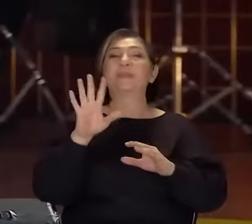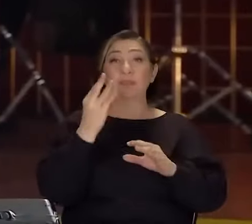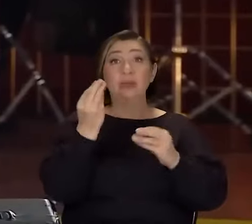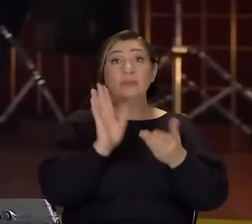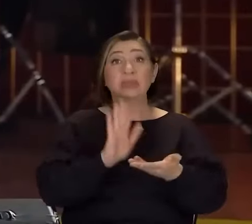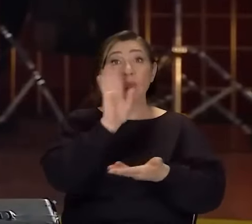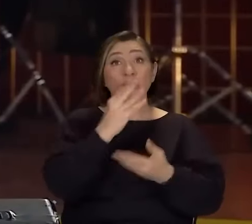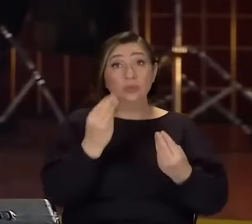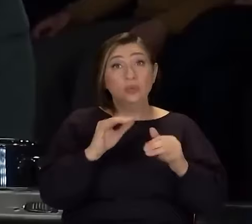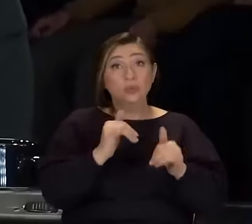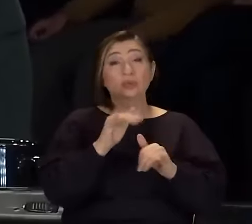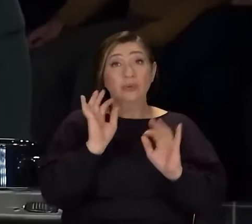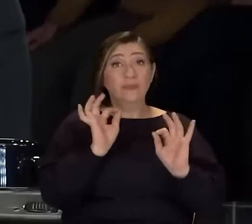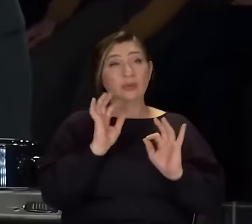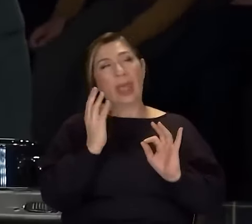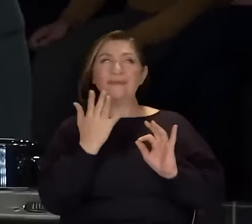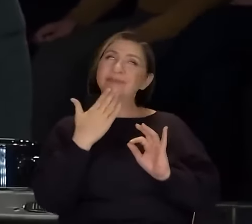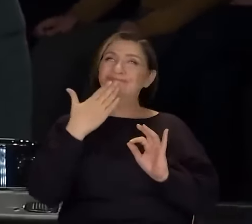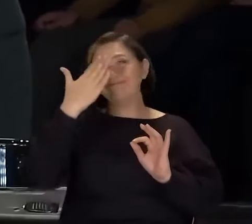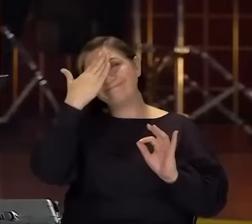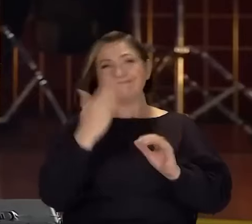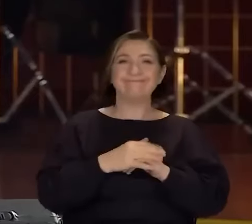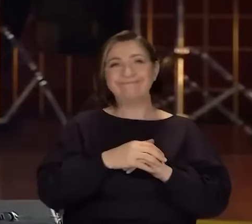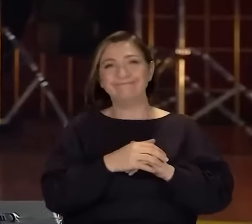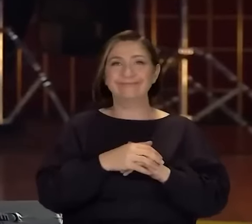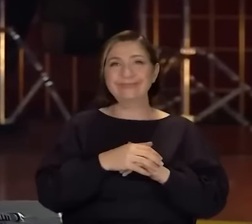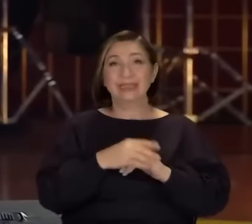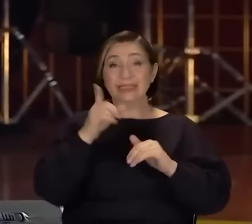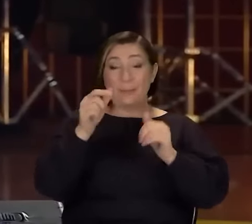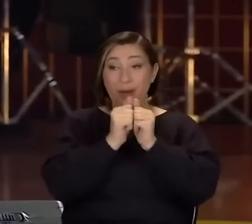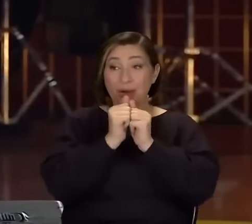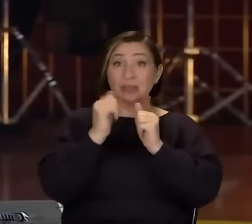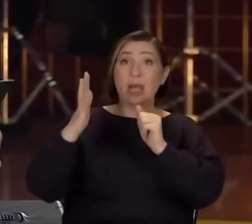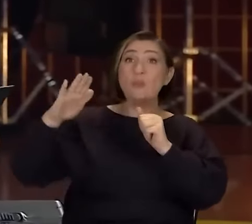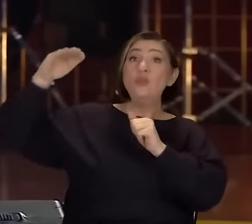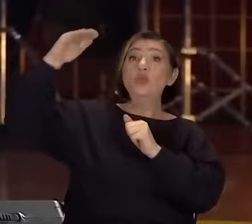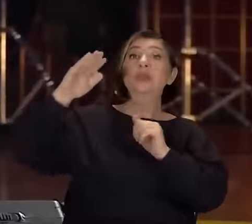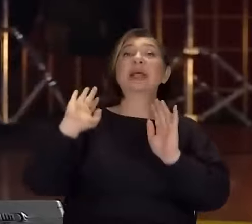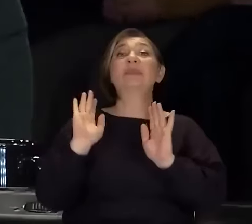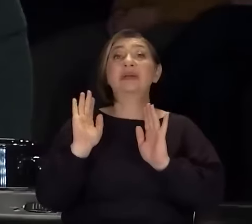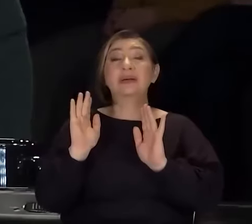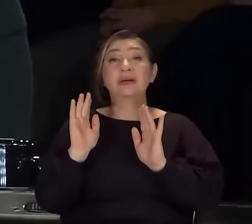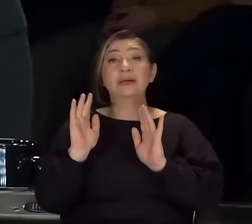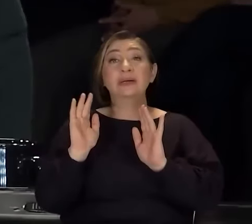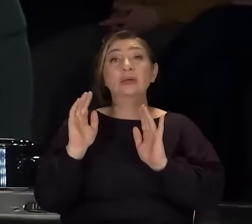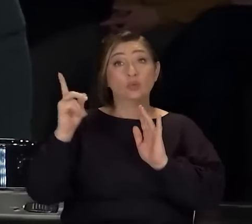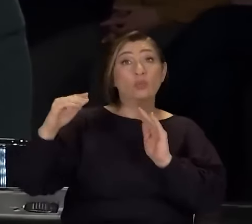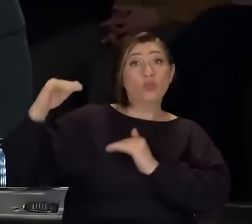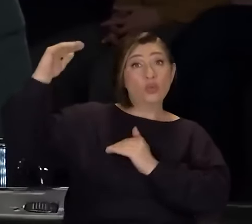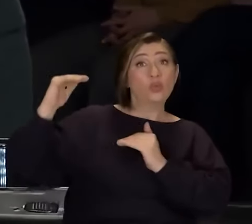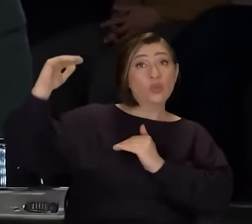iyi oynuyordun. Evet, fena değildim ya. Ya seninle beraber oynayanlar senden çok daha büyük değiller miydi? Çok